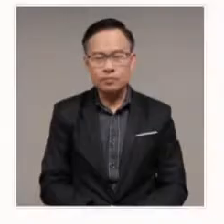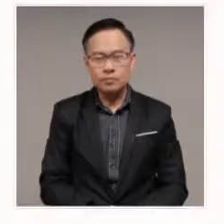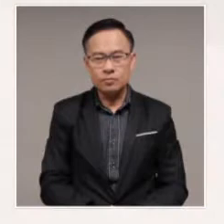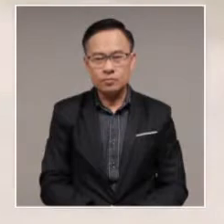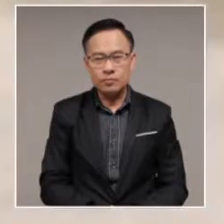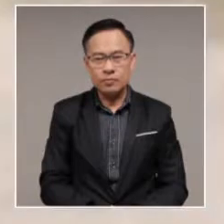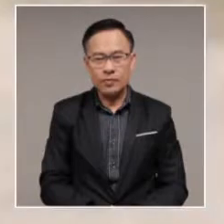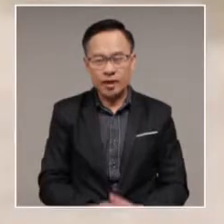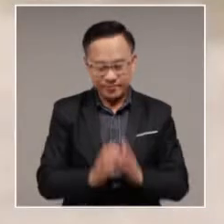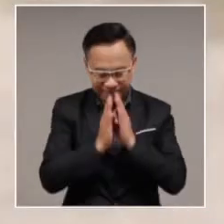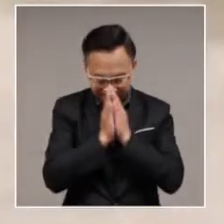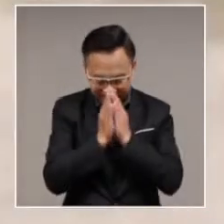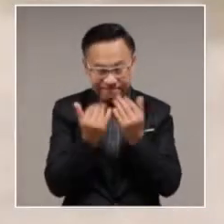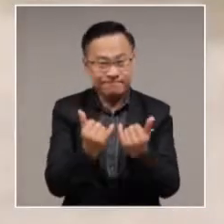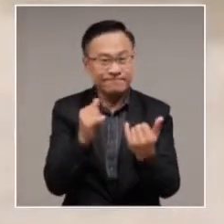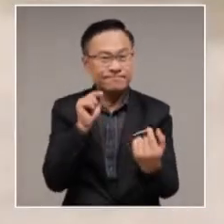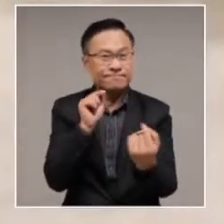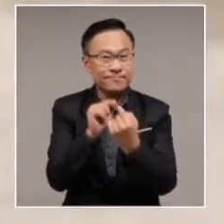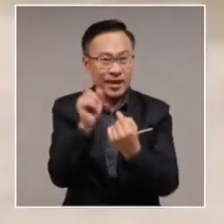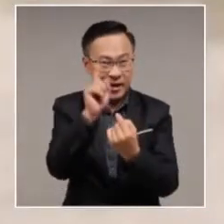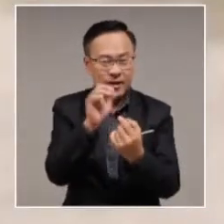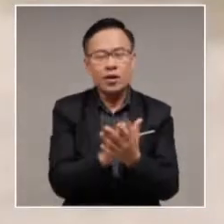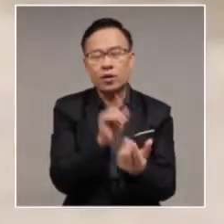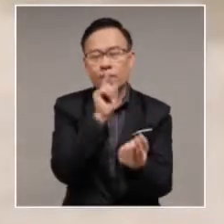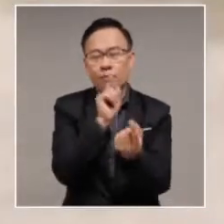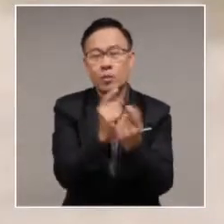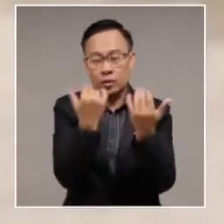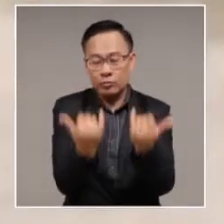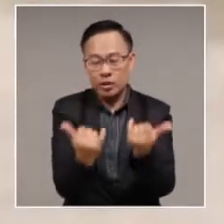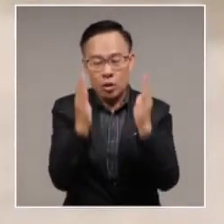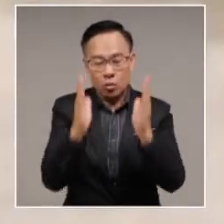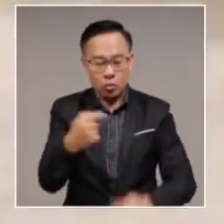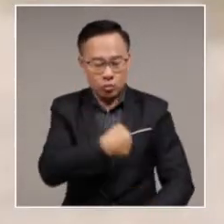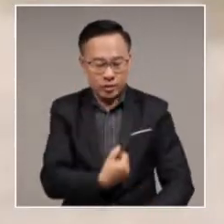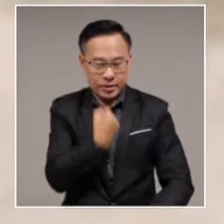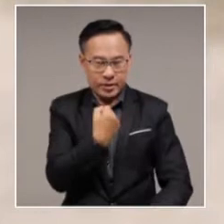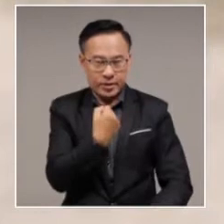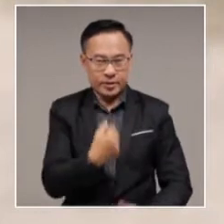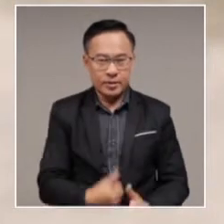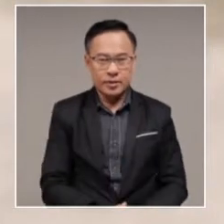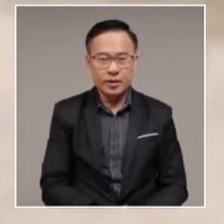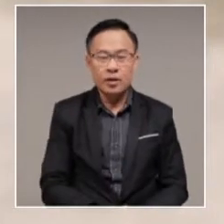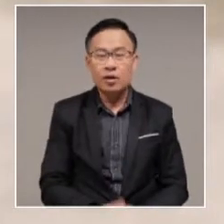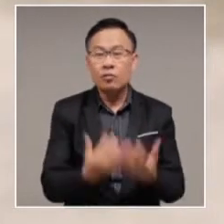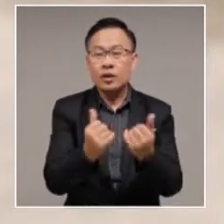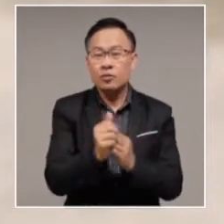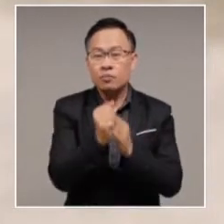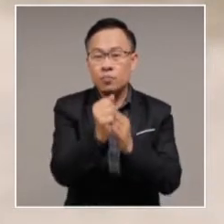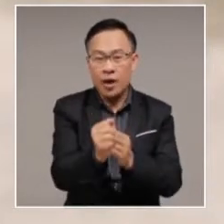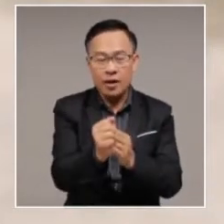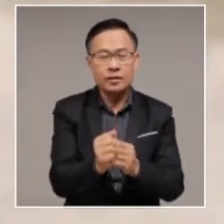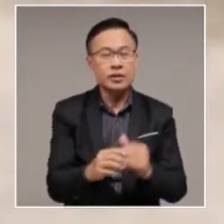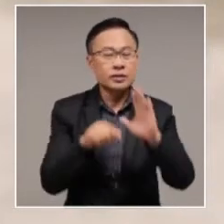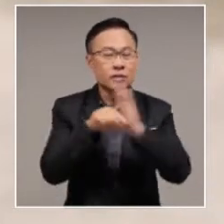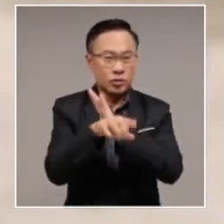แสงขาว สวัสดีค่ะคุณผู้ชมคะพบกันเช่นเคยในรายการ The Stronger คนหัวใจแกร่งนะคะครั้งนี้เราพาคุณผู้ชม